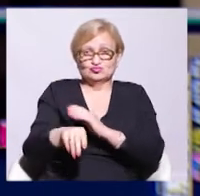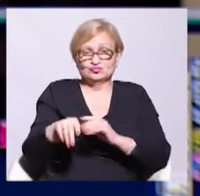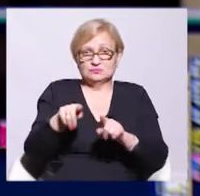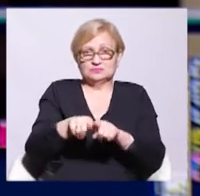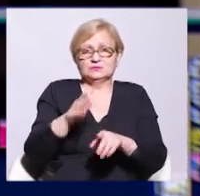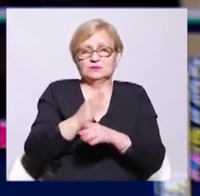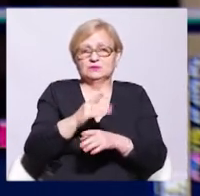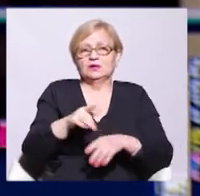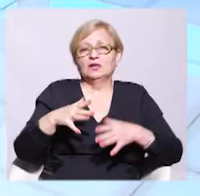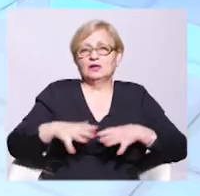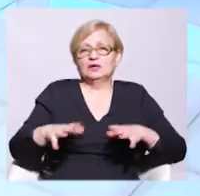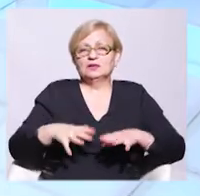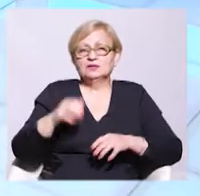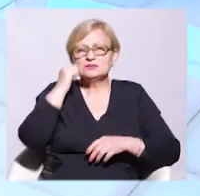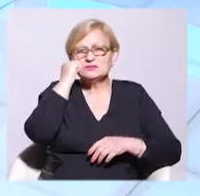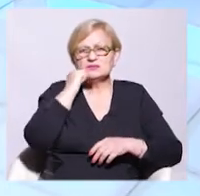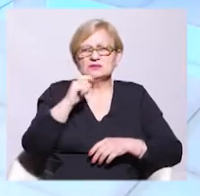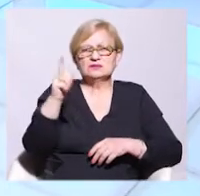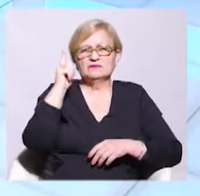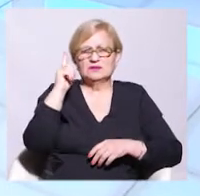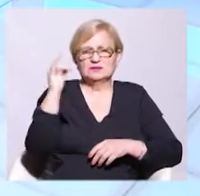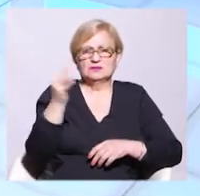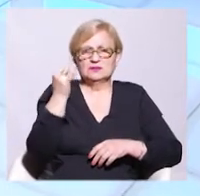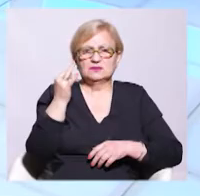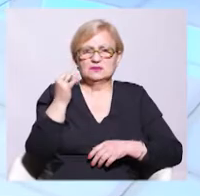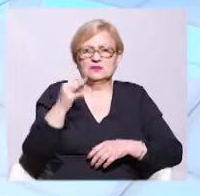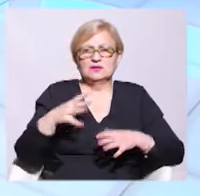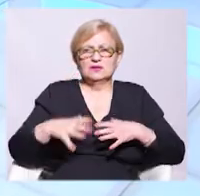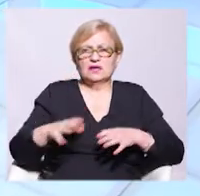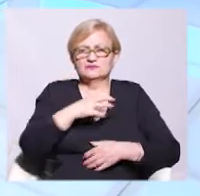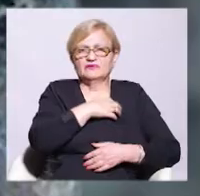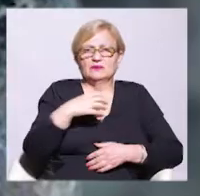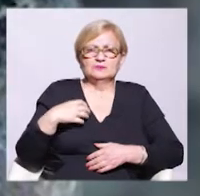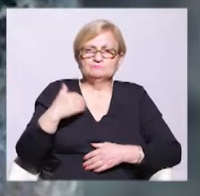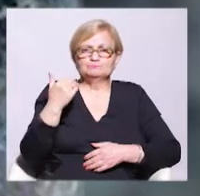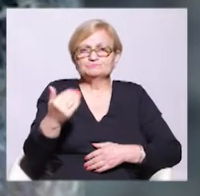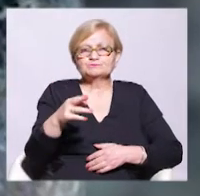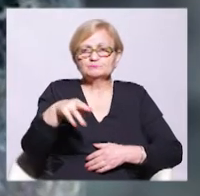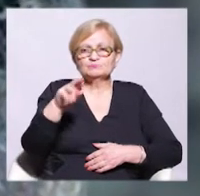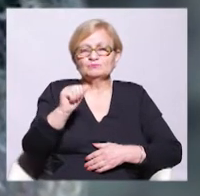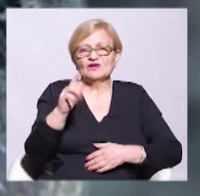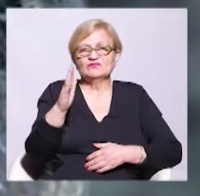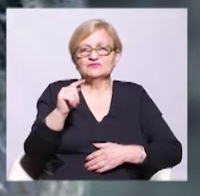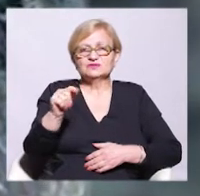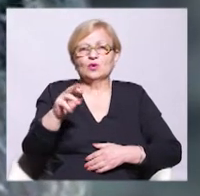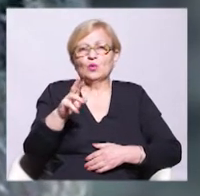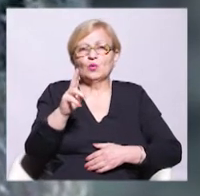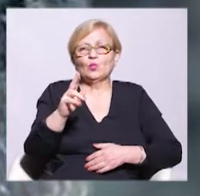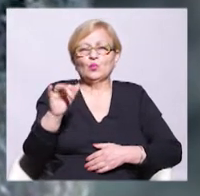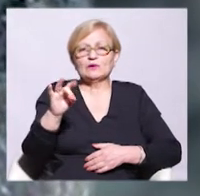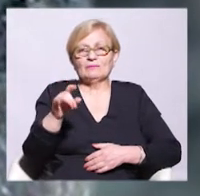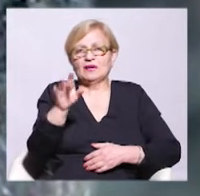გესაუბროთ, საქართველოს ძველთუძველესი ისტორია, ქართველი მეფის დავით კურაპალატის ამბავი